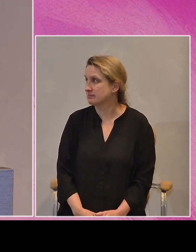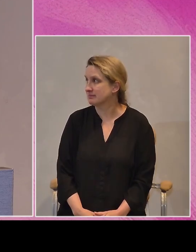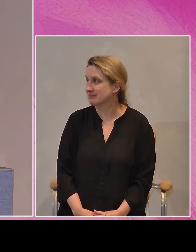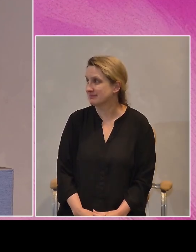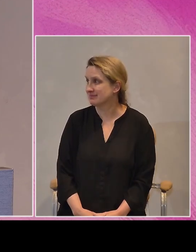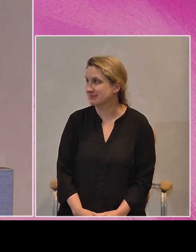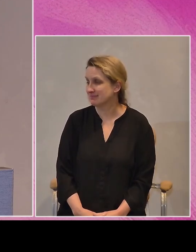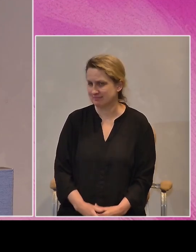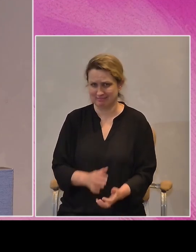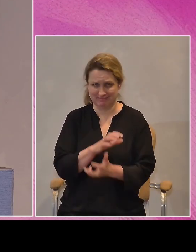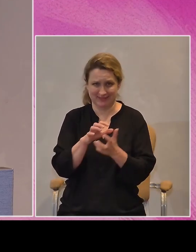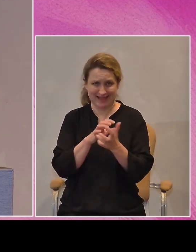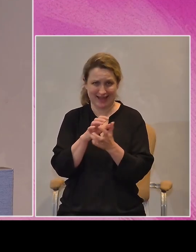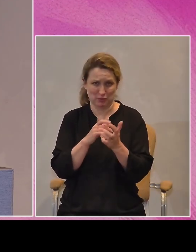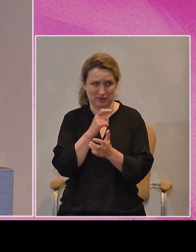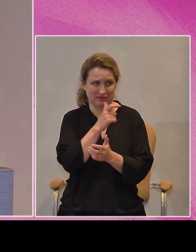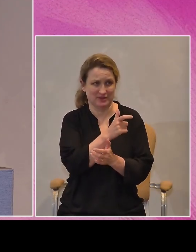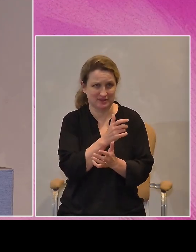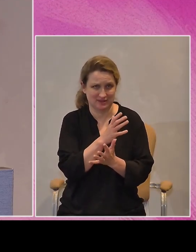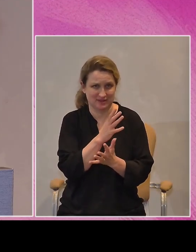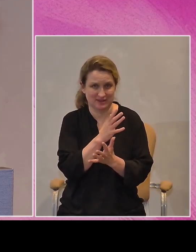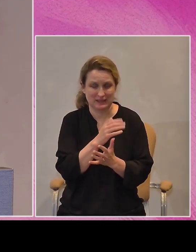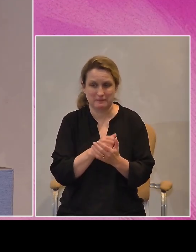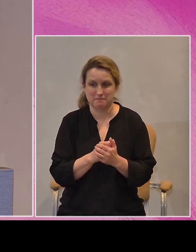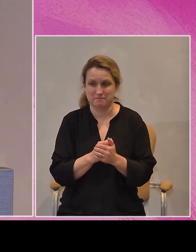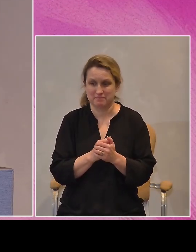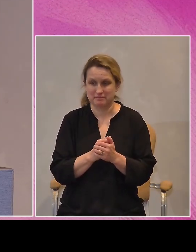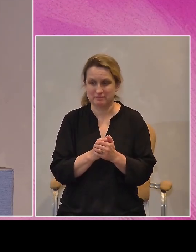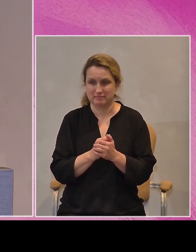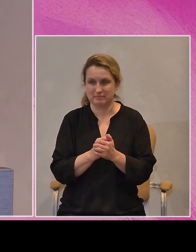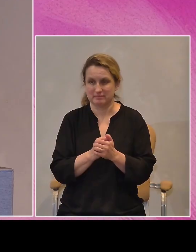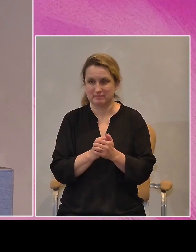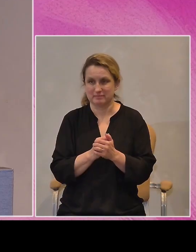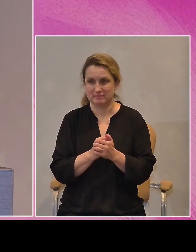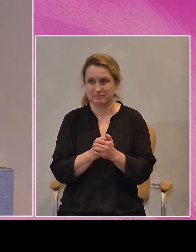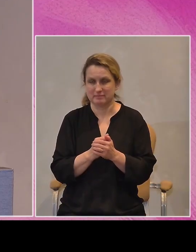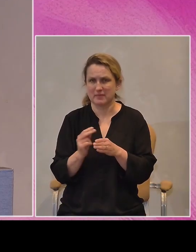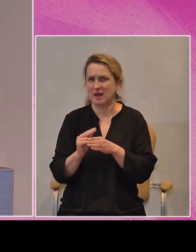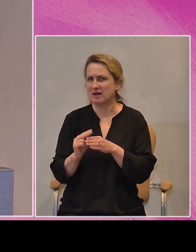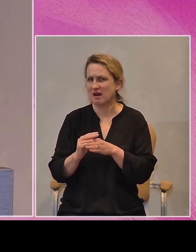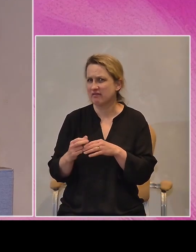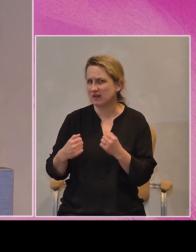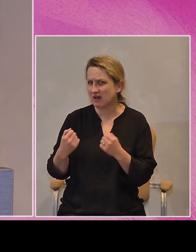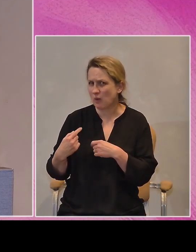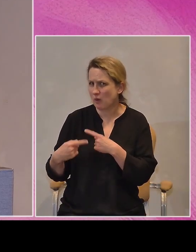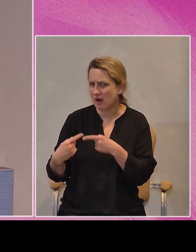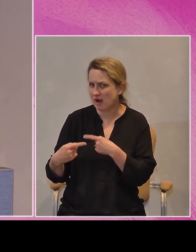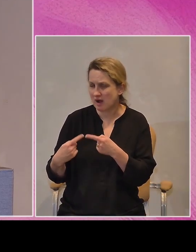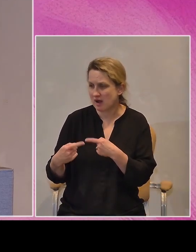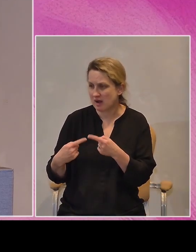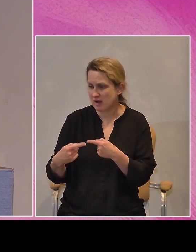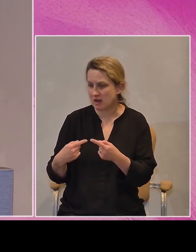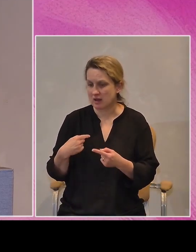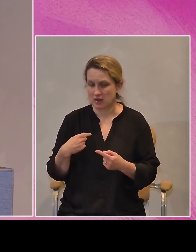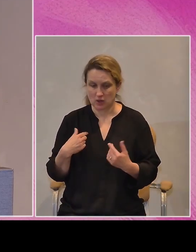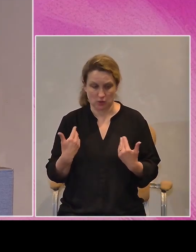Ei ole väga keeruline sellele ausalt öeldes vastata. Kaua nüüd see ravi kestnud on, te ütlesite mitmed nädalad? Meil on see